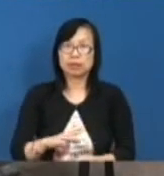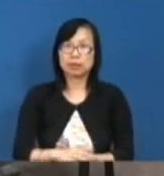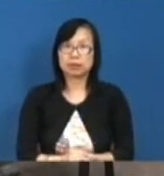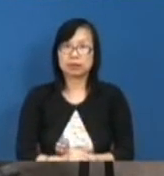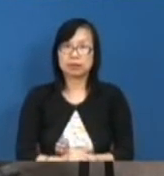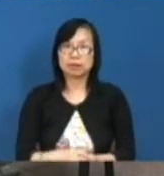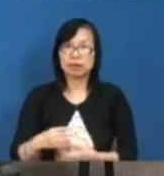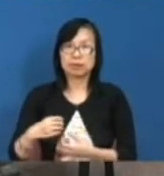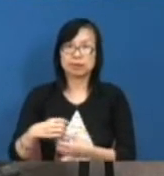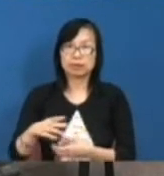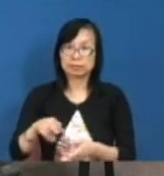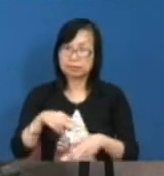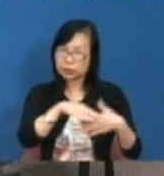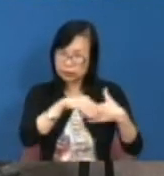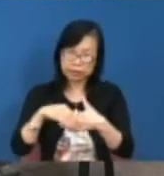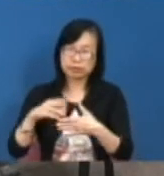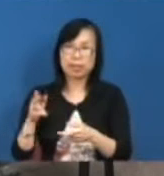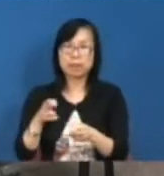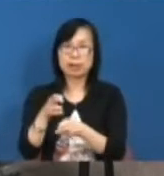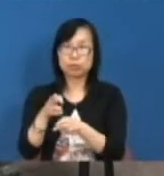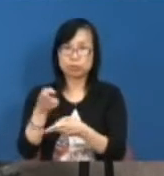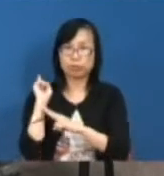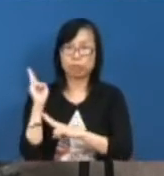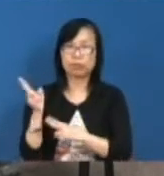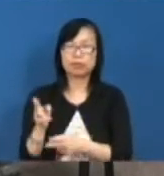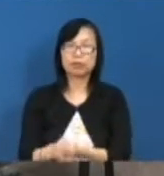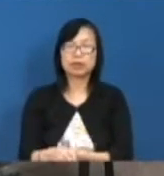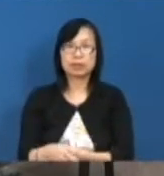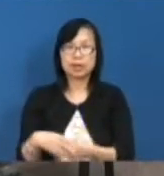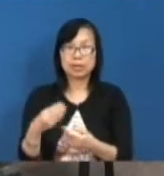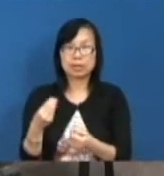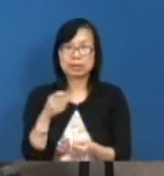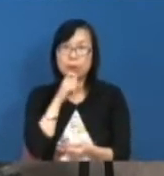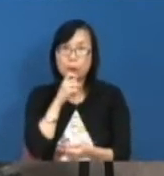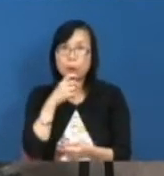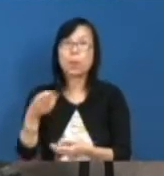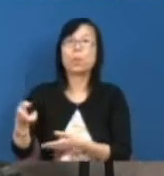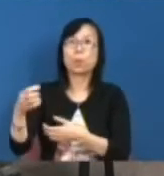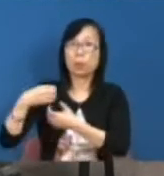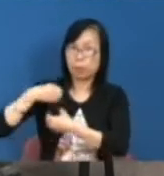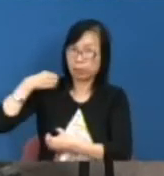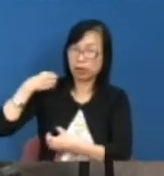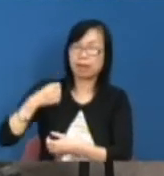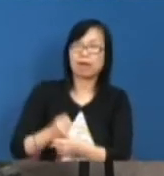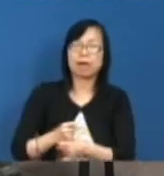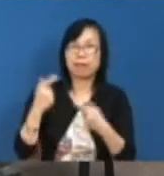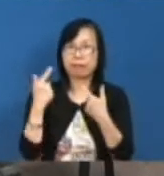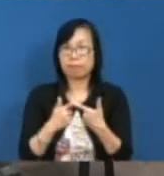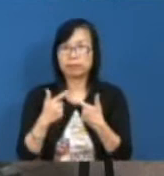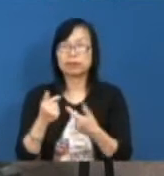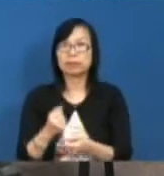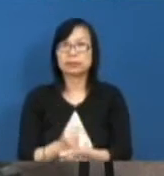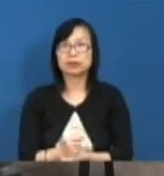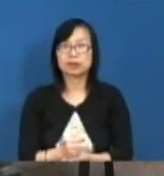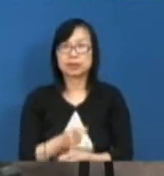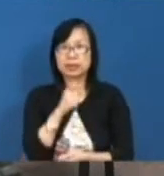放軍咁咧？帶埋槍咧？平時接受訓練嘅咧？有武器嘅咧？有作戰計劃嘅咧？係執行